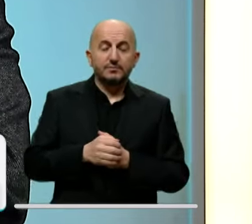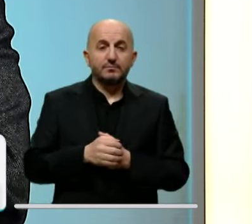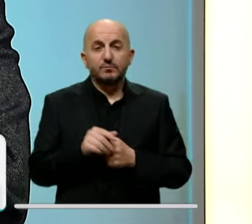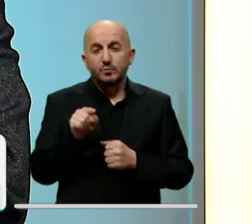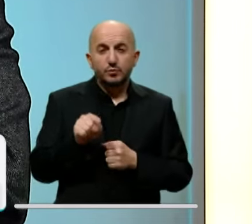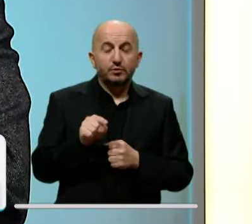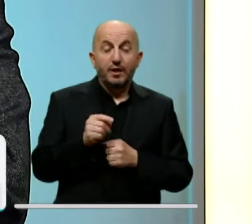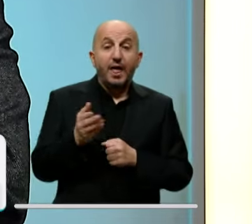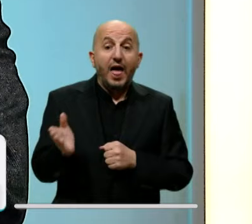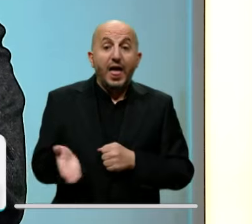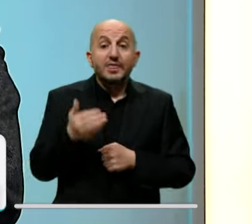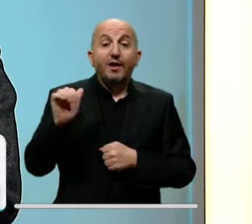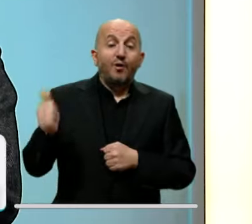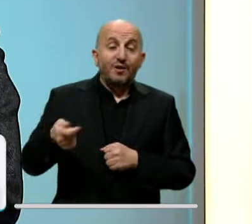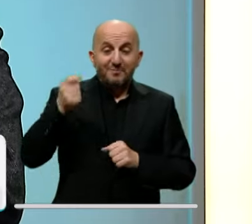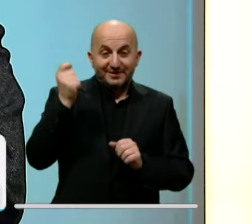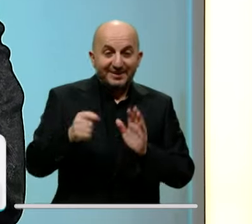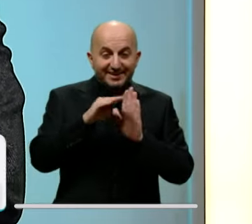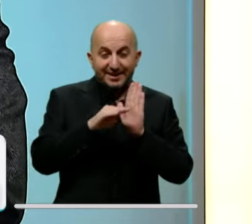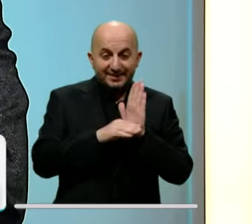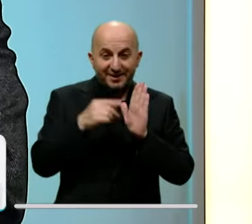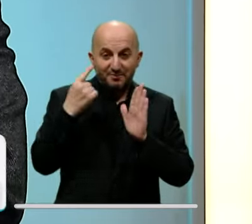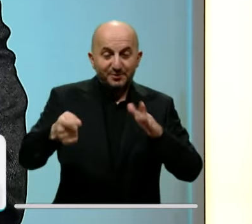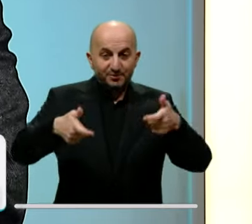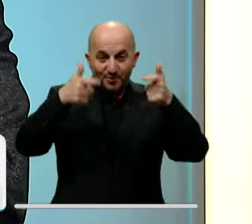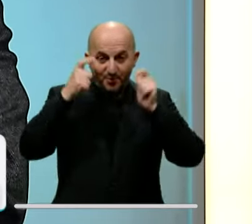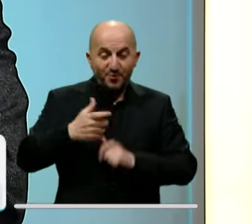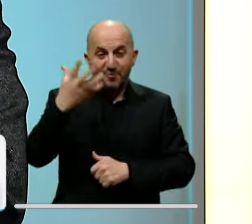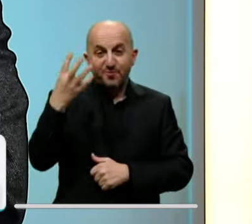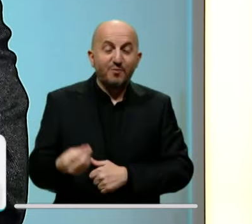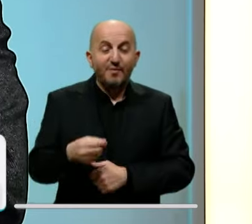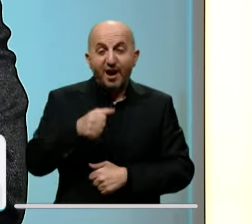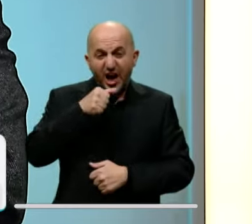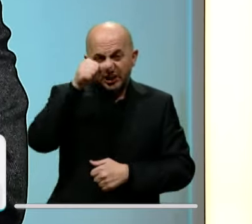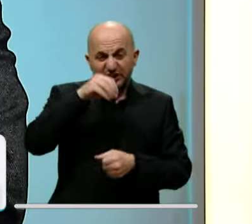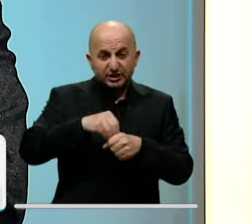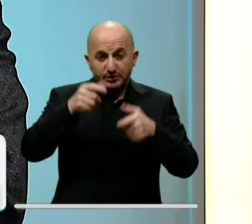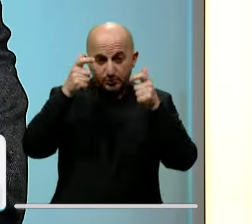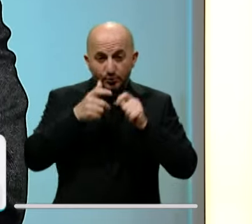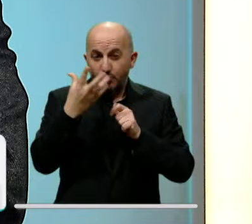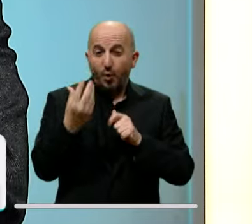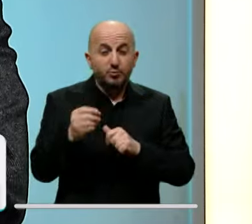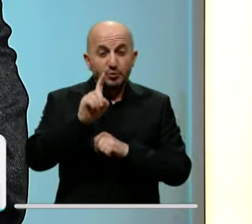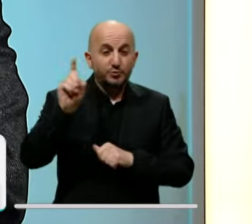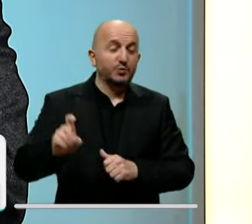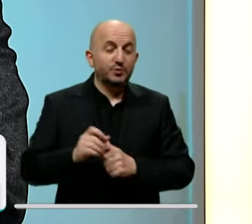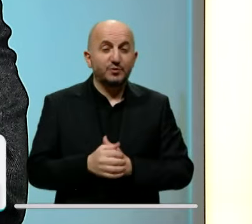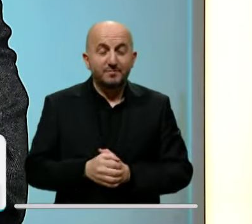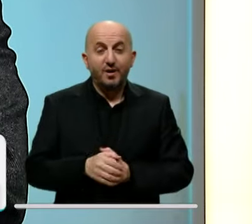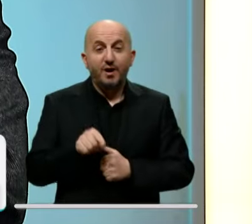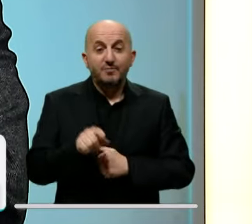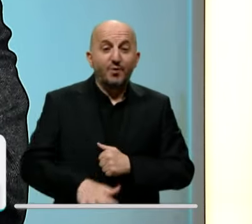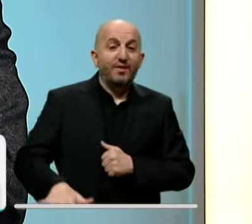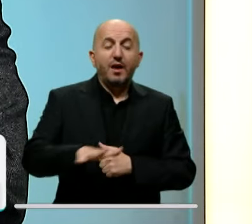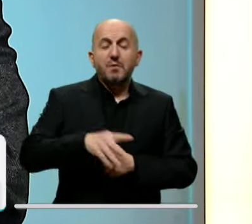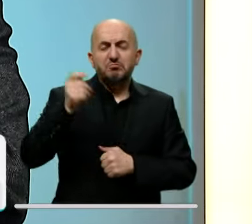Buradaki en önemli şartlardan bir tanesi yükümlü olmak Yani hac için yükümlü olmuş mudur Eee Bu temel